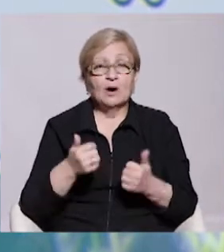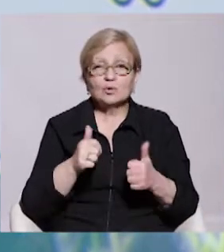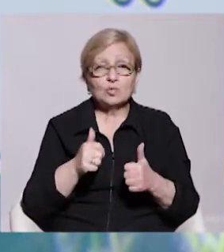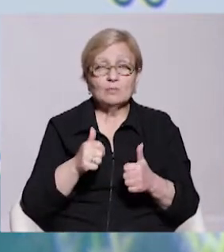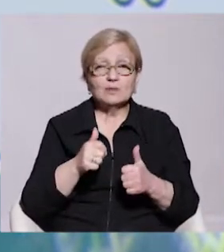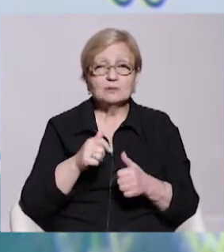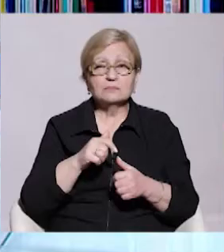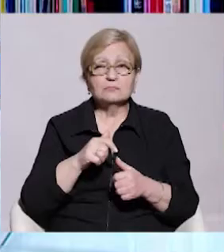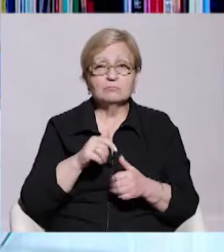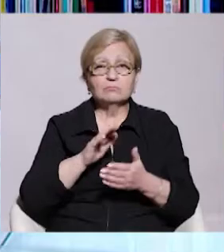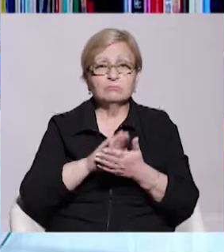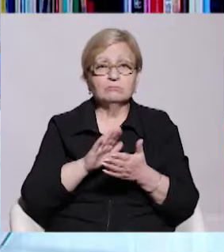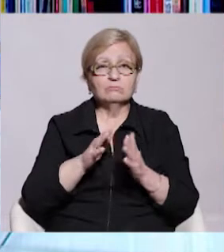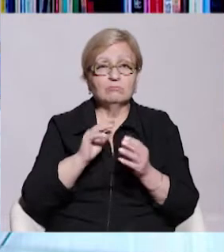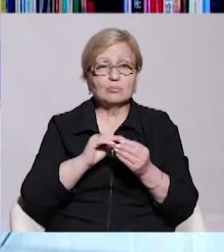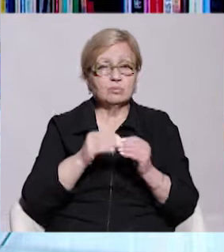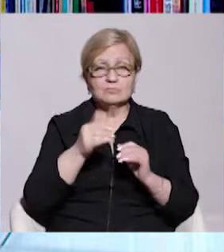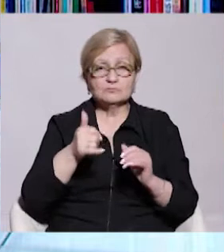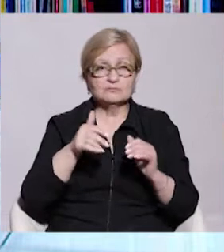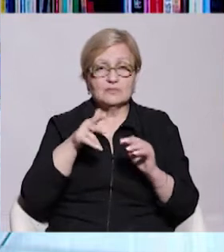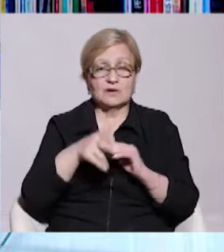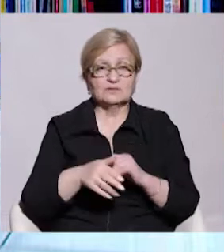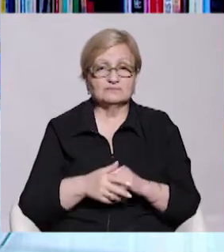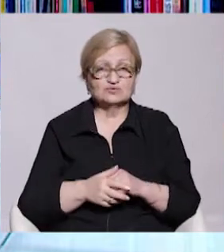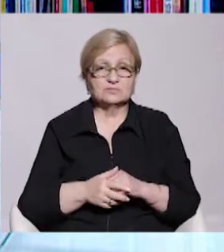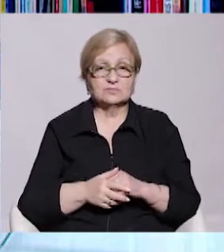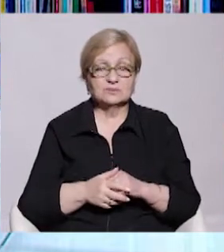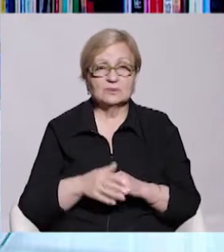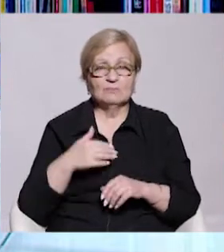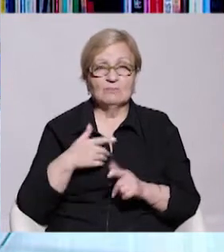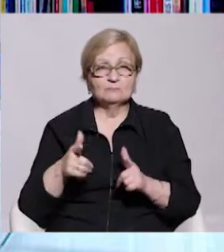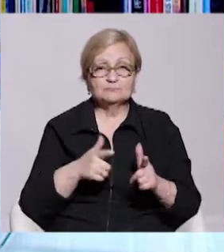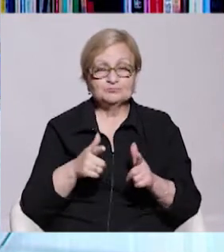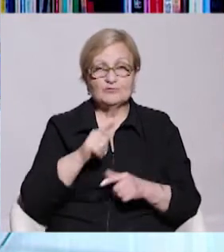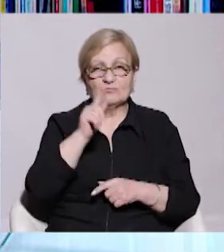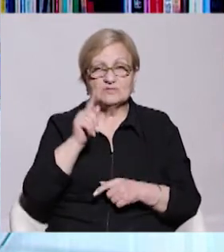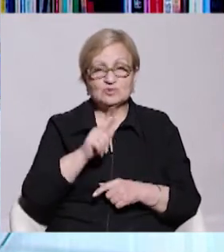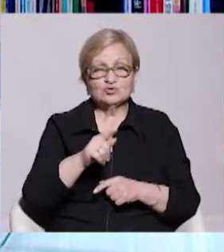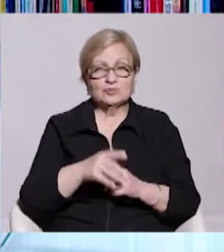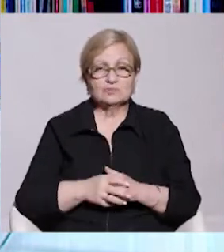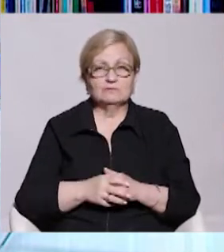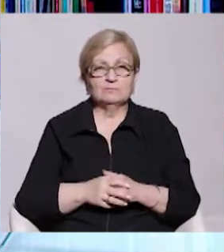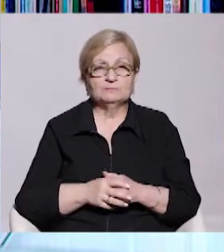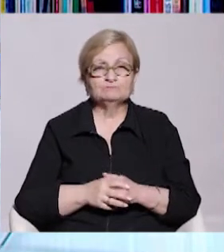ვერ გადავჭრით. მოდი აი ეს ნელ-ნელა მივყვეთ და ნახოთ, მე აქ მოგიმზადეთ შეკითხვები.